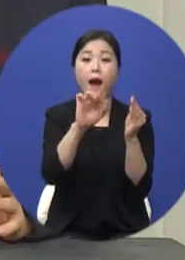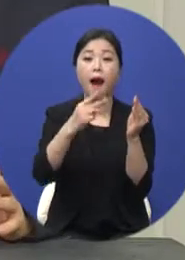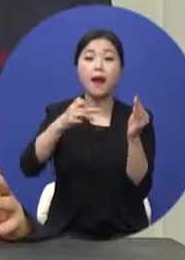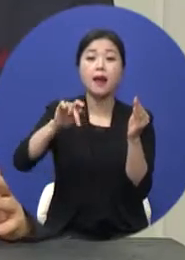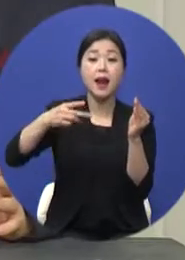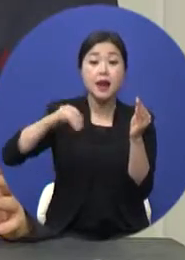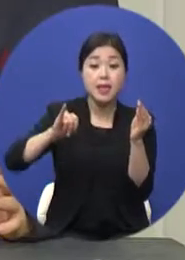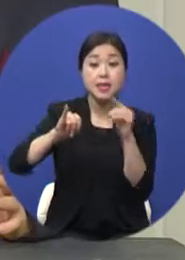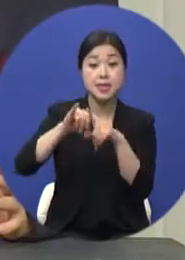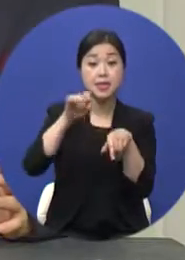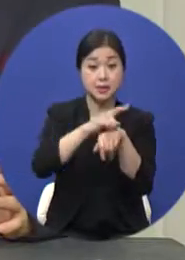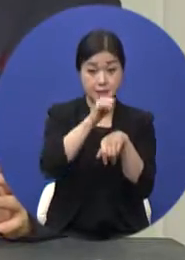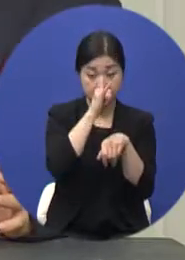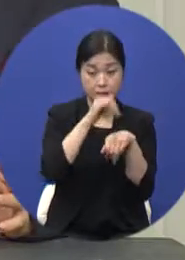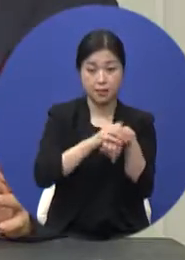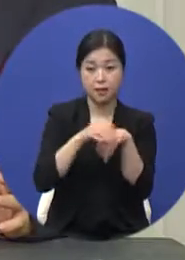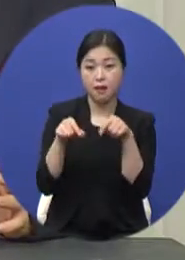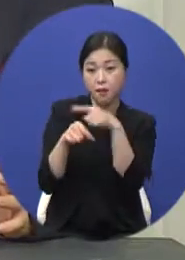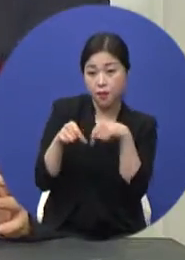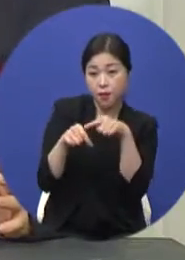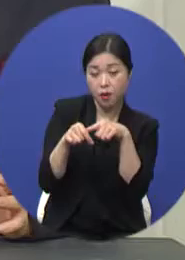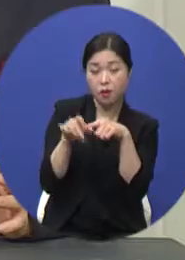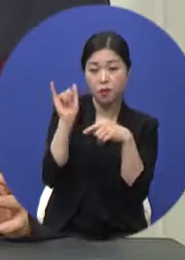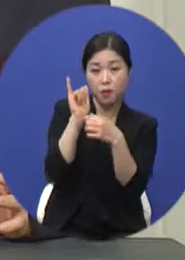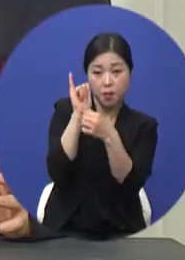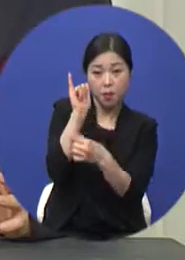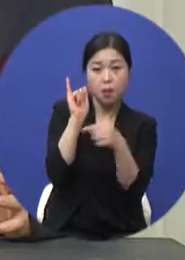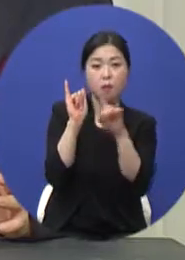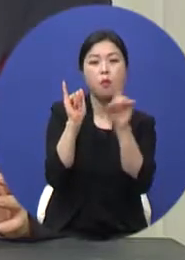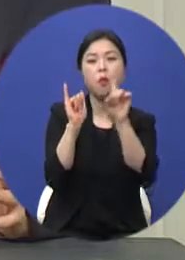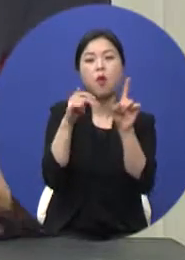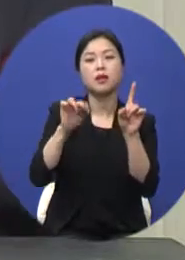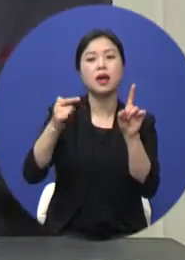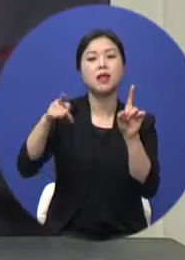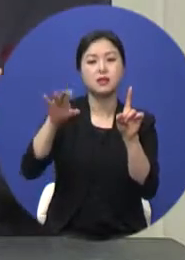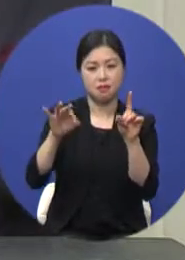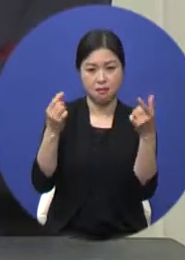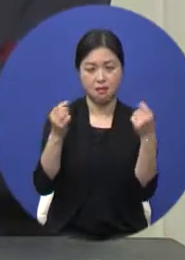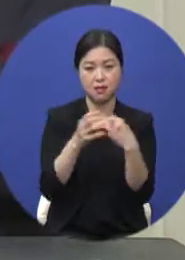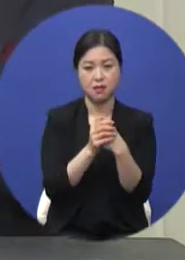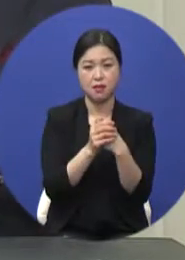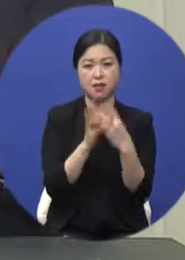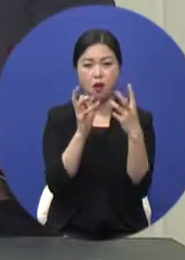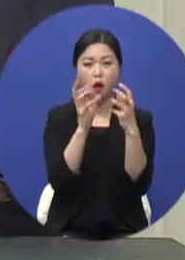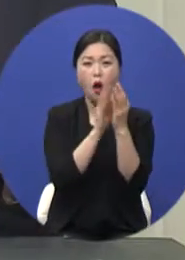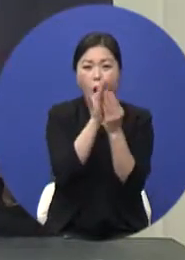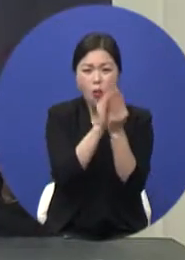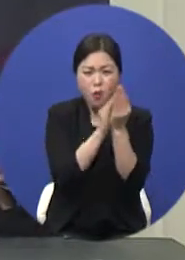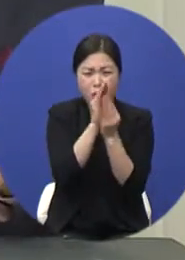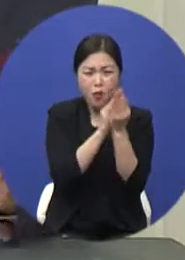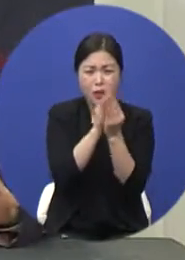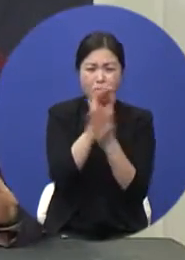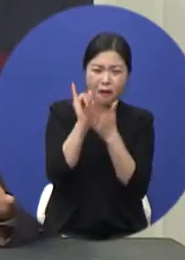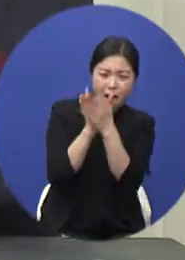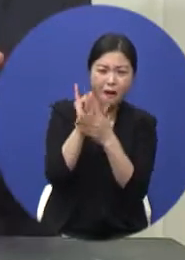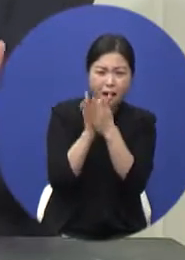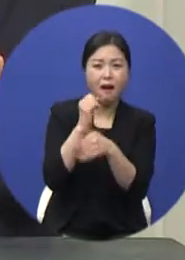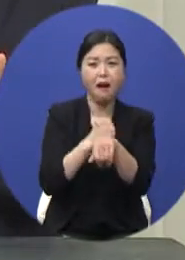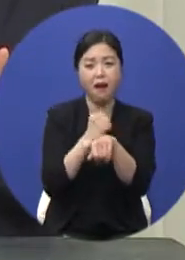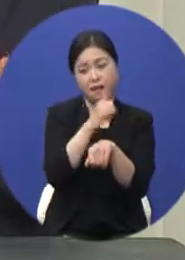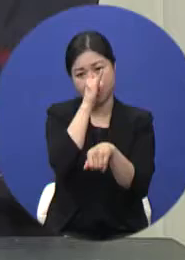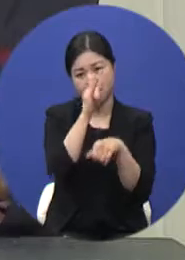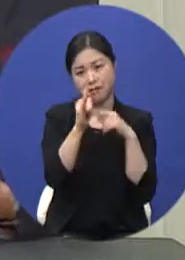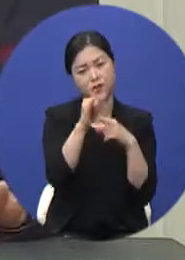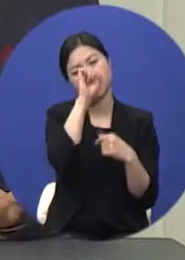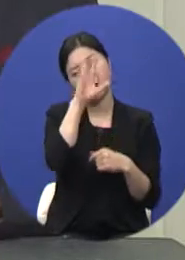그 알칼리가 안 좋죠. 산성이니까. 질로 속으로 들어가면 안 되고 그래서 어떤 분은 거품을 내 갖고 비누칠 갖다가 속에 막 하고 닦아내요. 이거 안